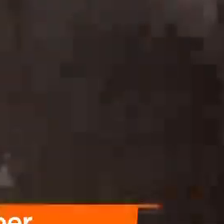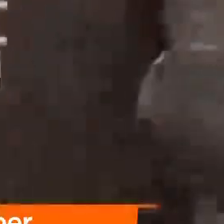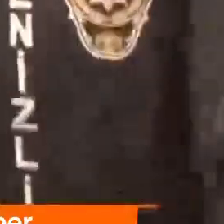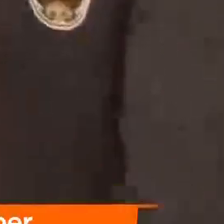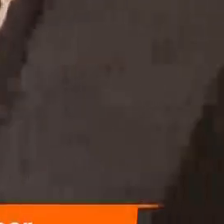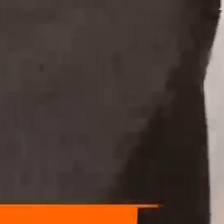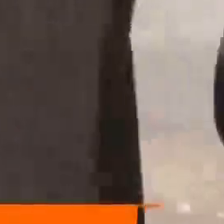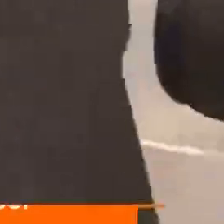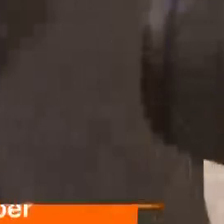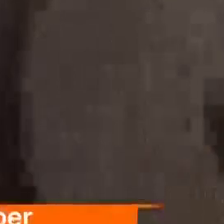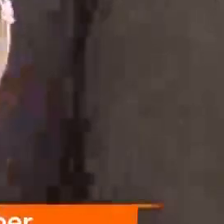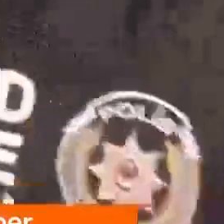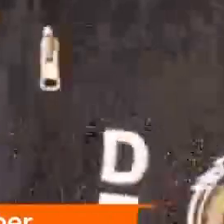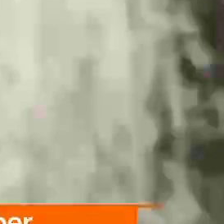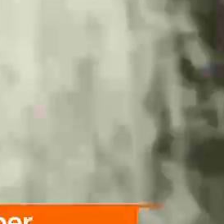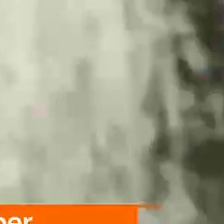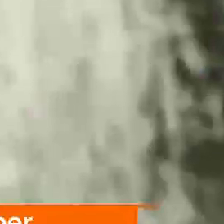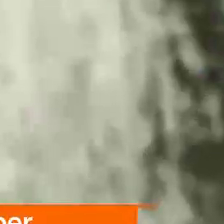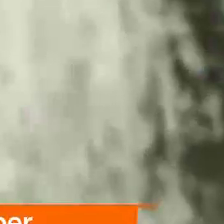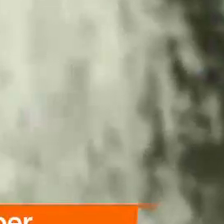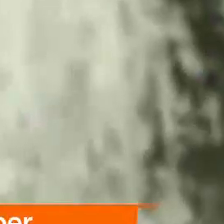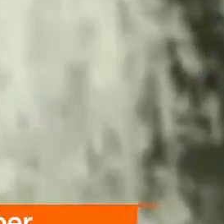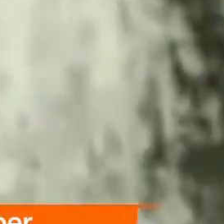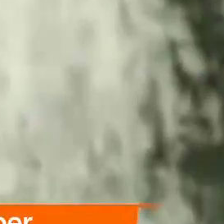cinayet anının görüntülerine ulaştı. Birazdan.